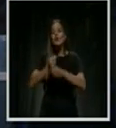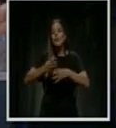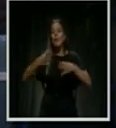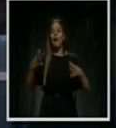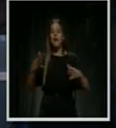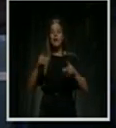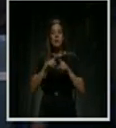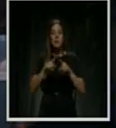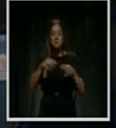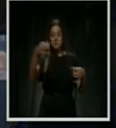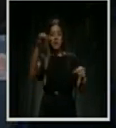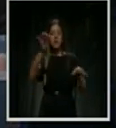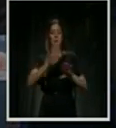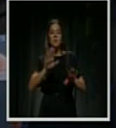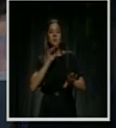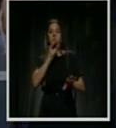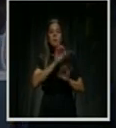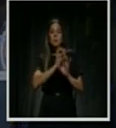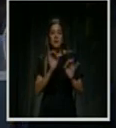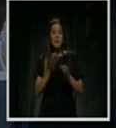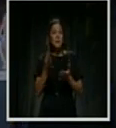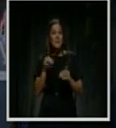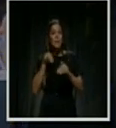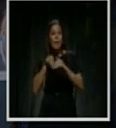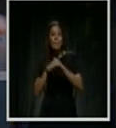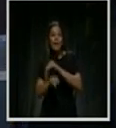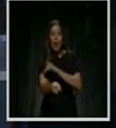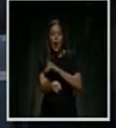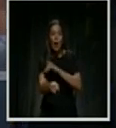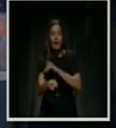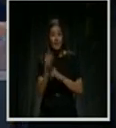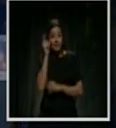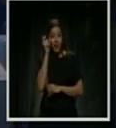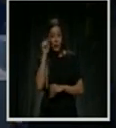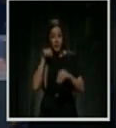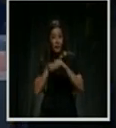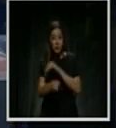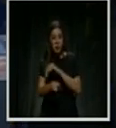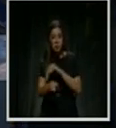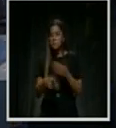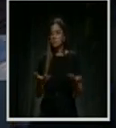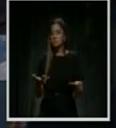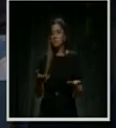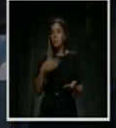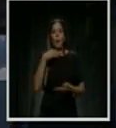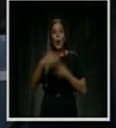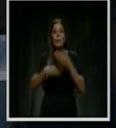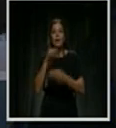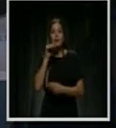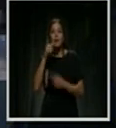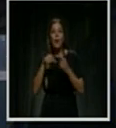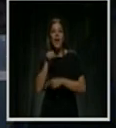il-karta. Bħal, pereżempju, tal-metro, tiftakruha? Tal-metro sparixxiet minn fuq il-mejda. Fejn